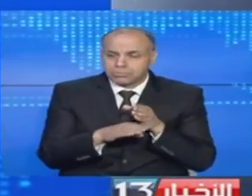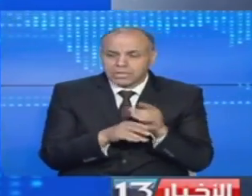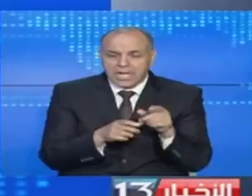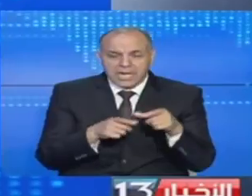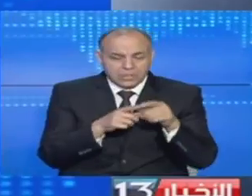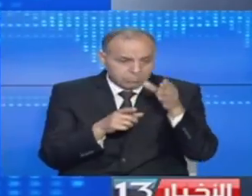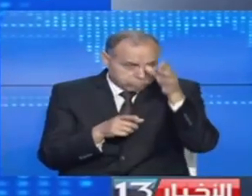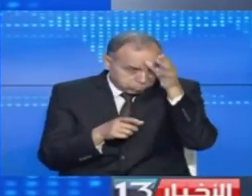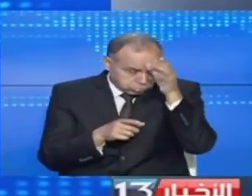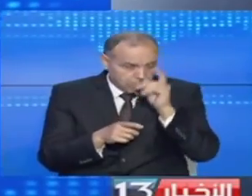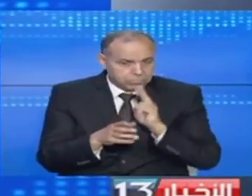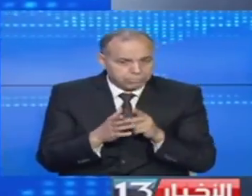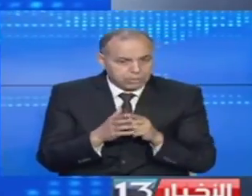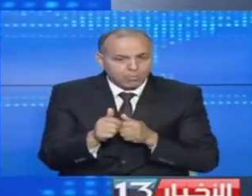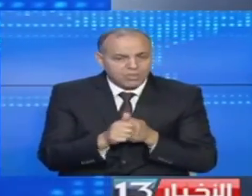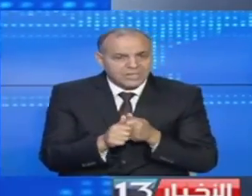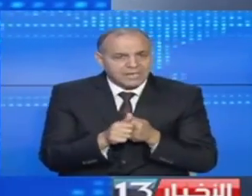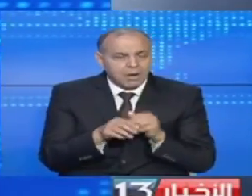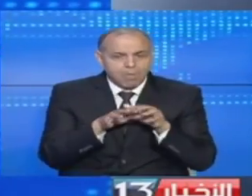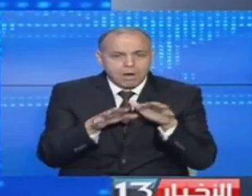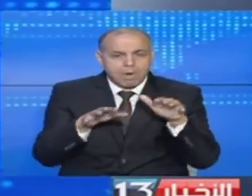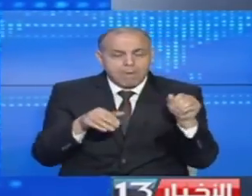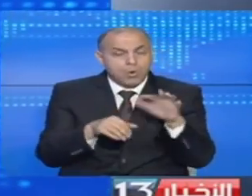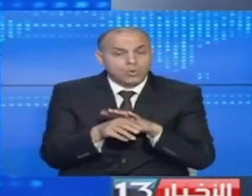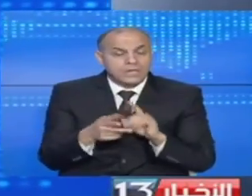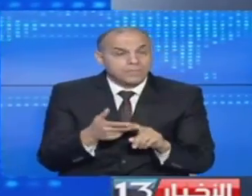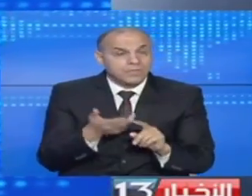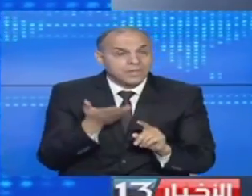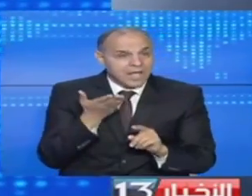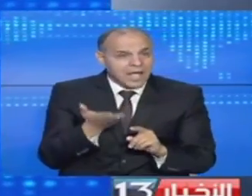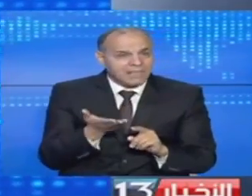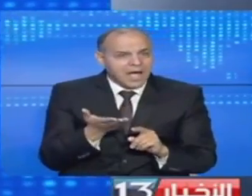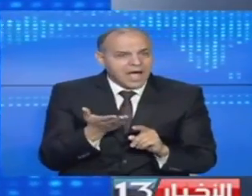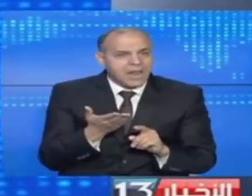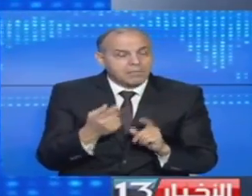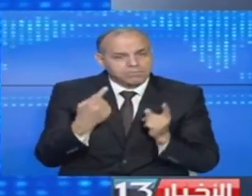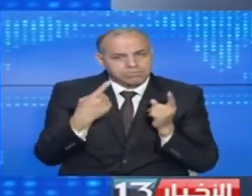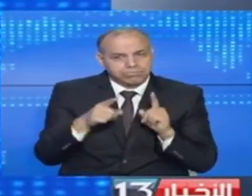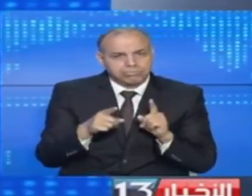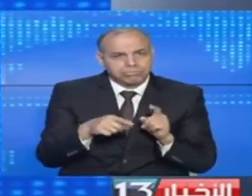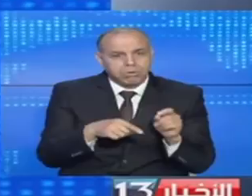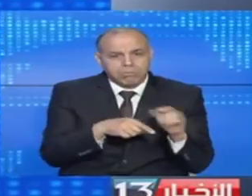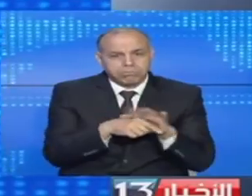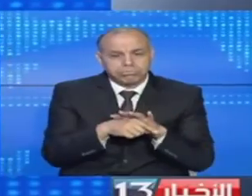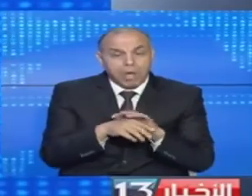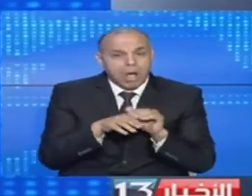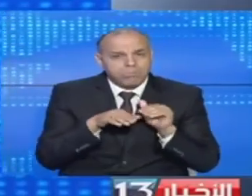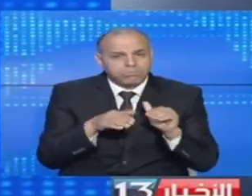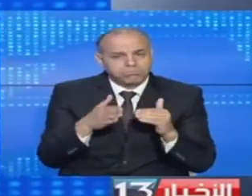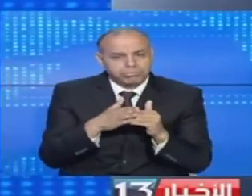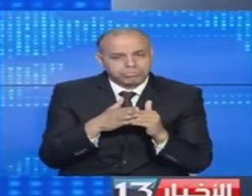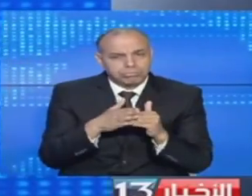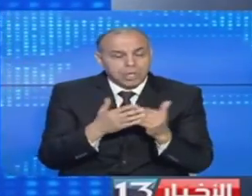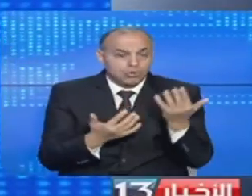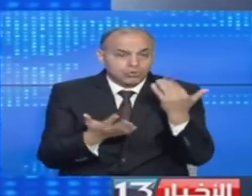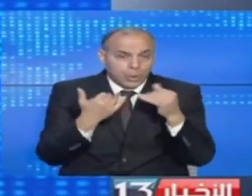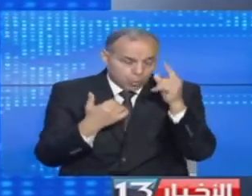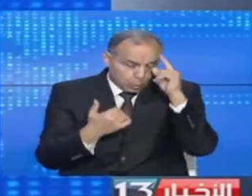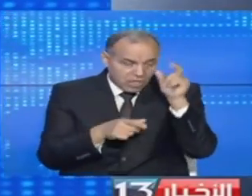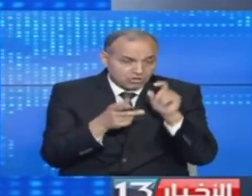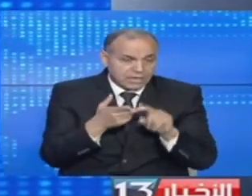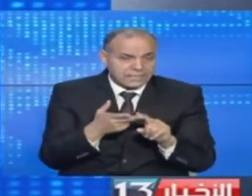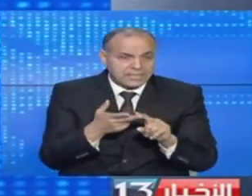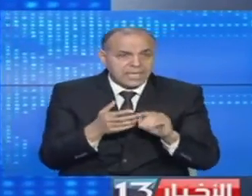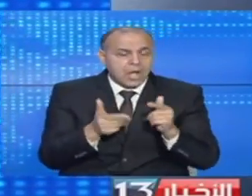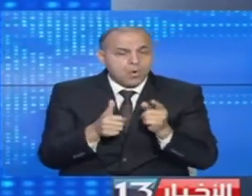اللجنه العلميه القاره لمتابعه انتشار فيروس كورونا من اجل التصدي في تسعه عشر للوافدين على تونس